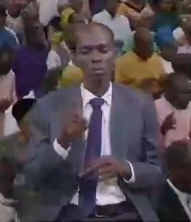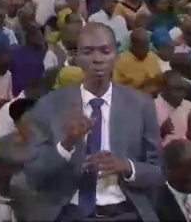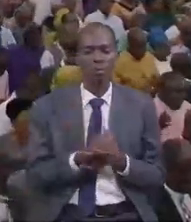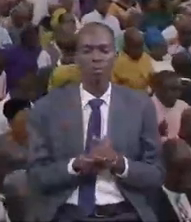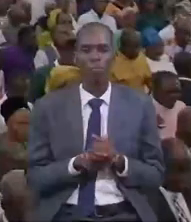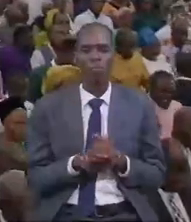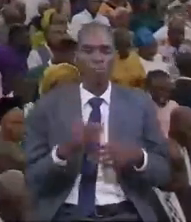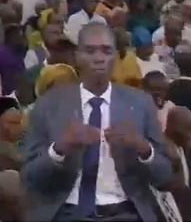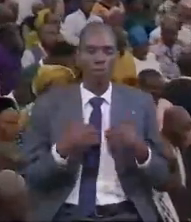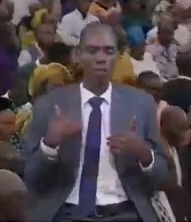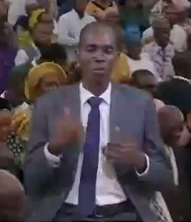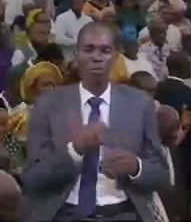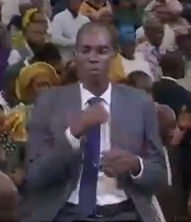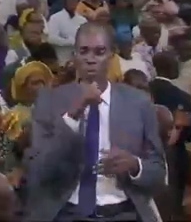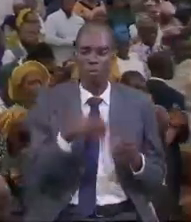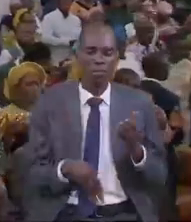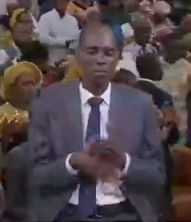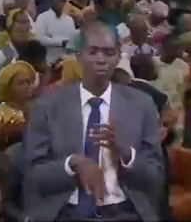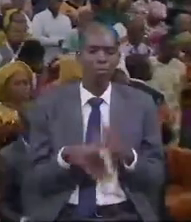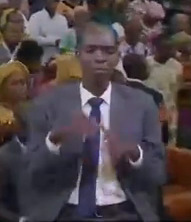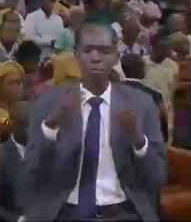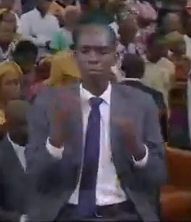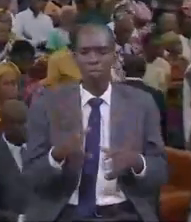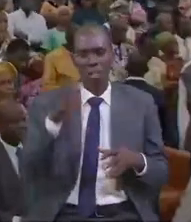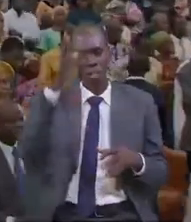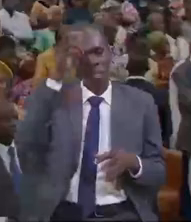N'avons-nous pas chassé les démons en ton nom?